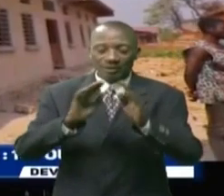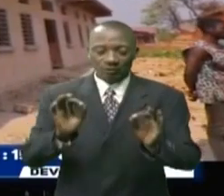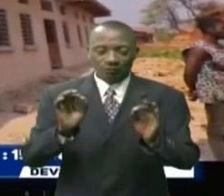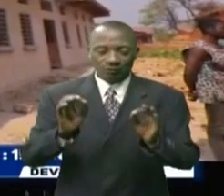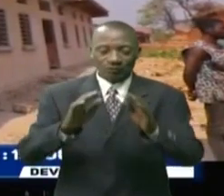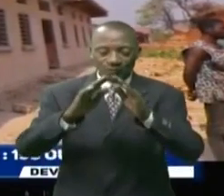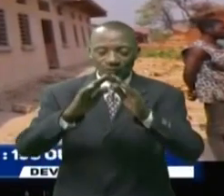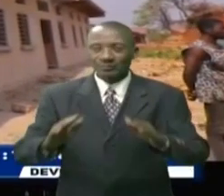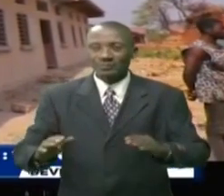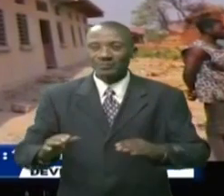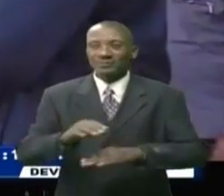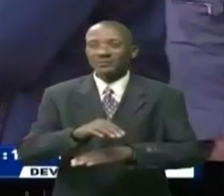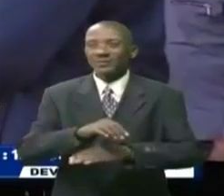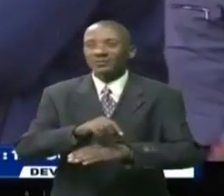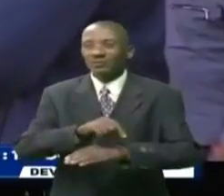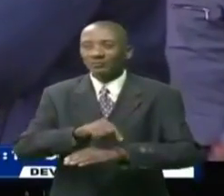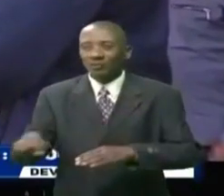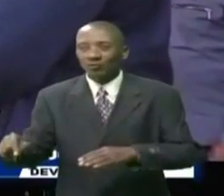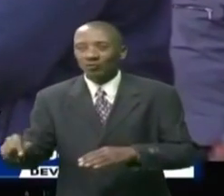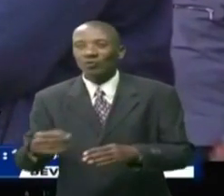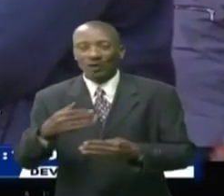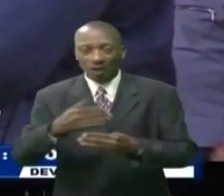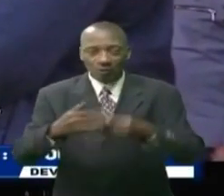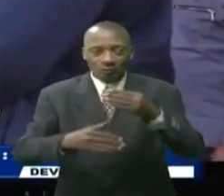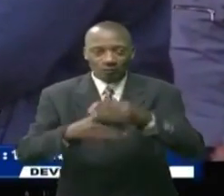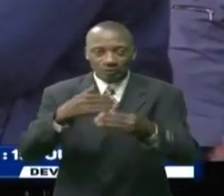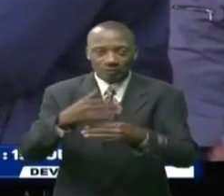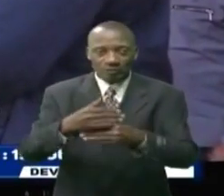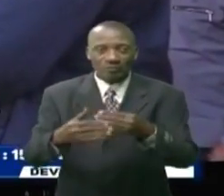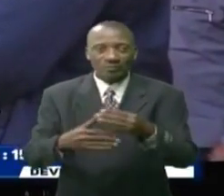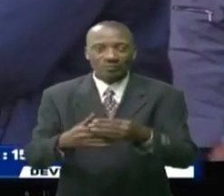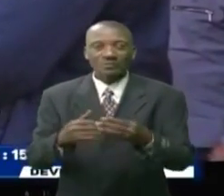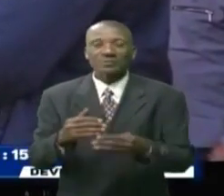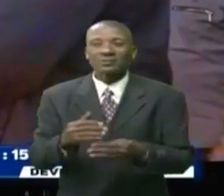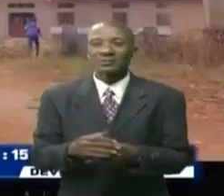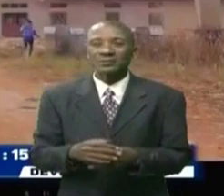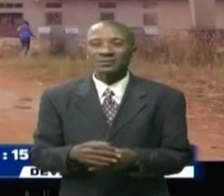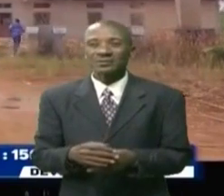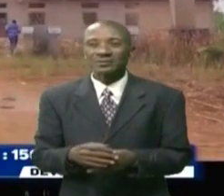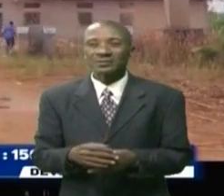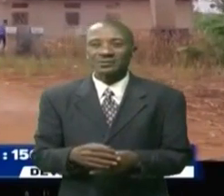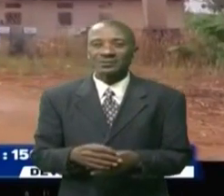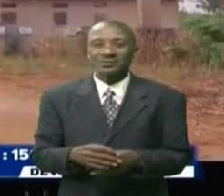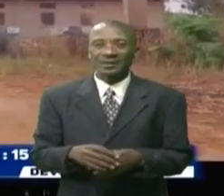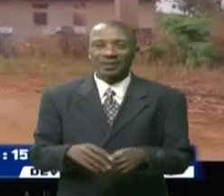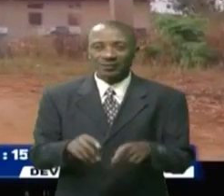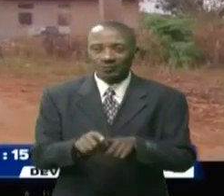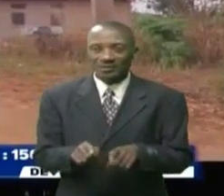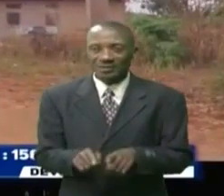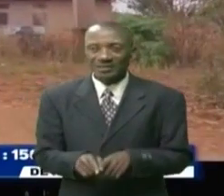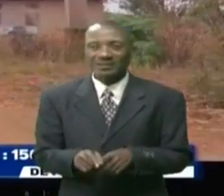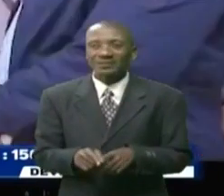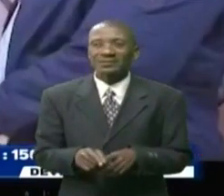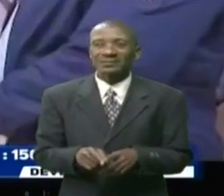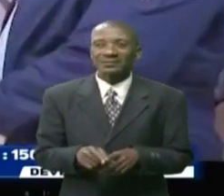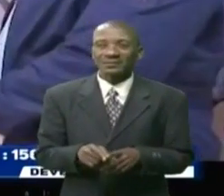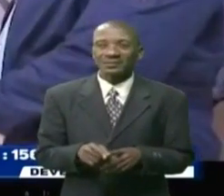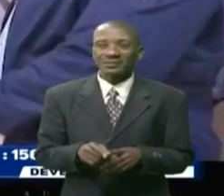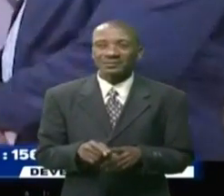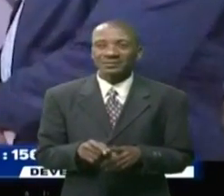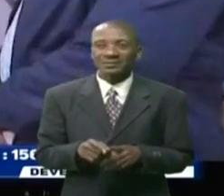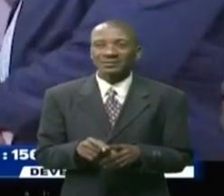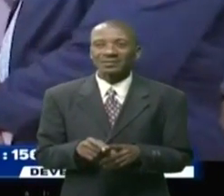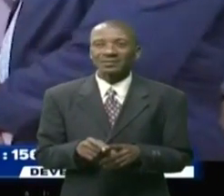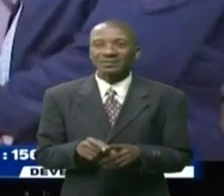Vraiment, dans un laps de temps, on voit un monument se dresser devant nous. sincèrement merci au président de la